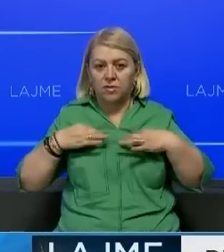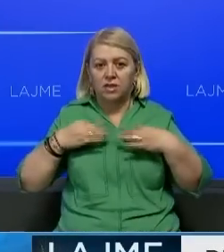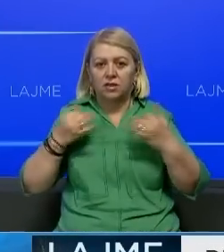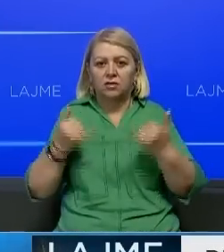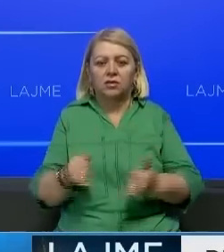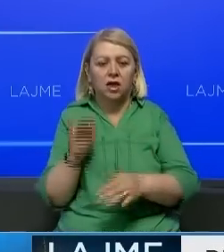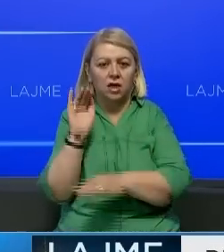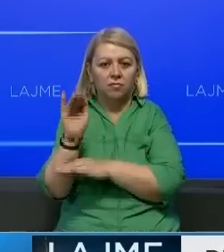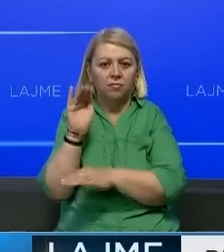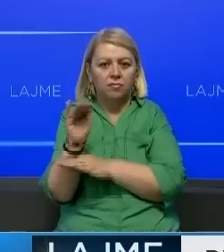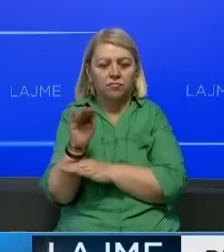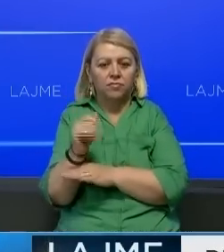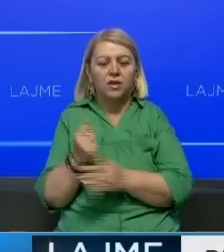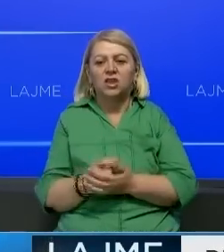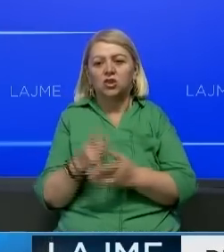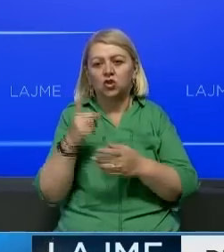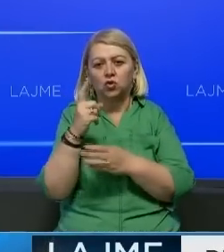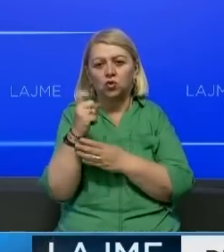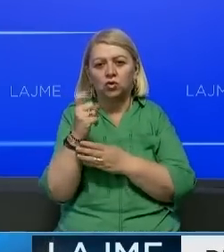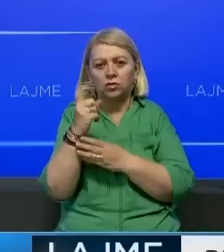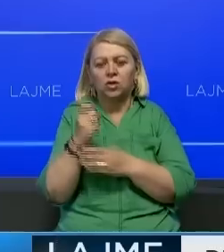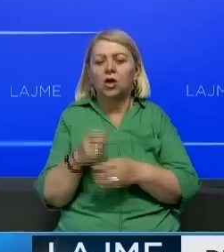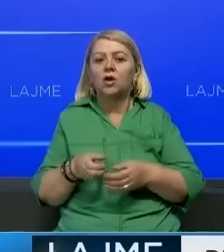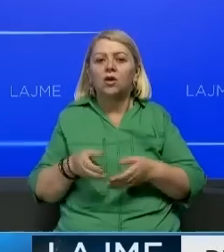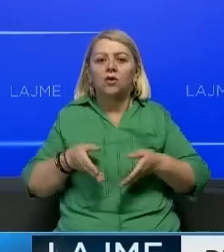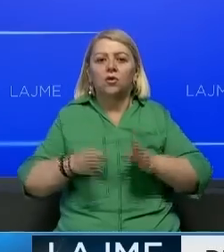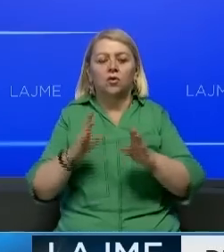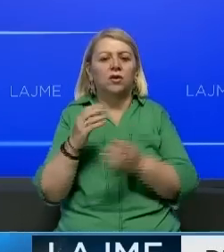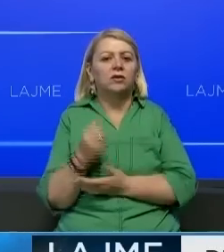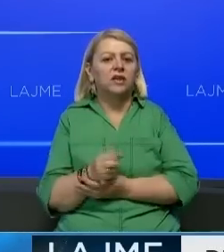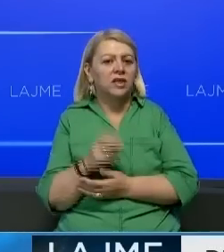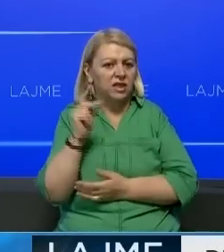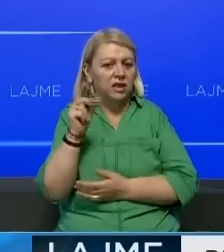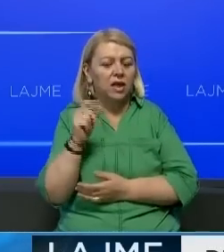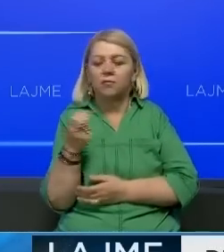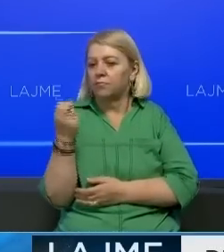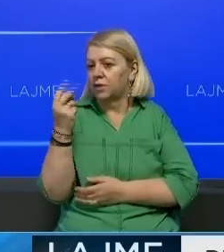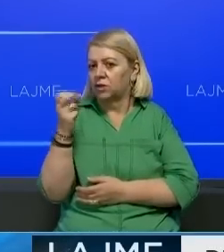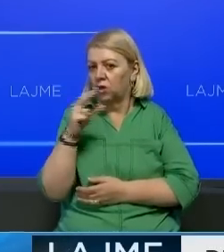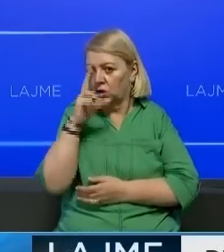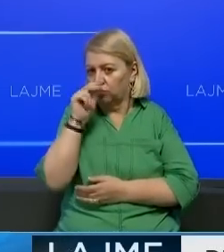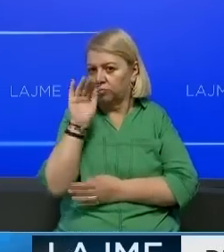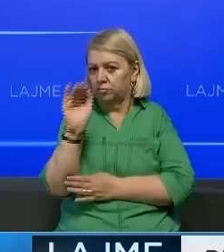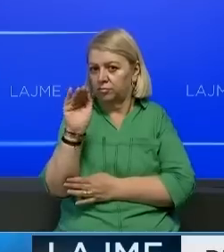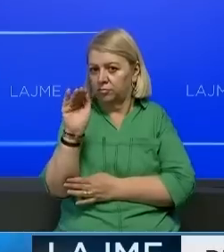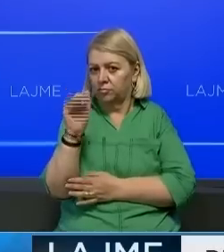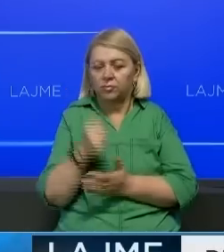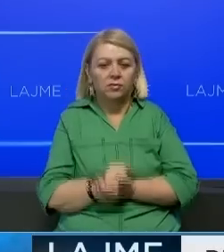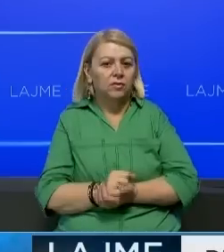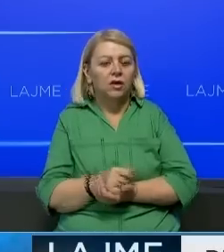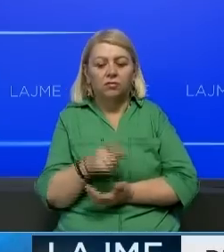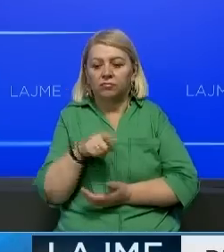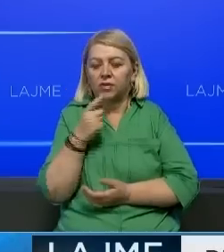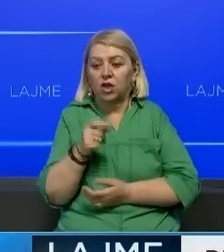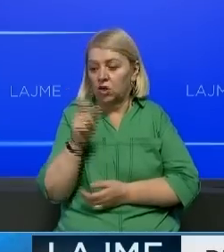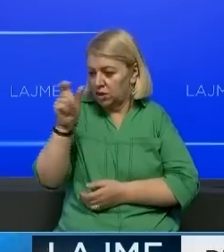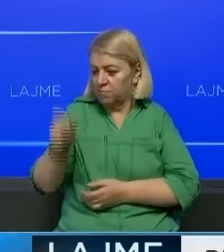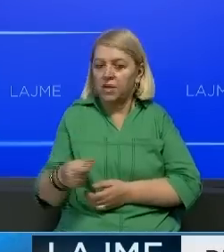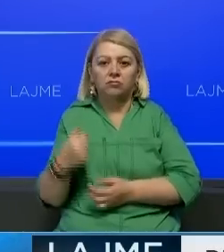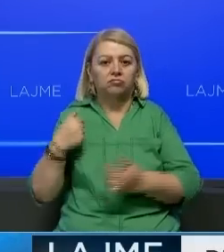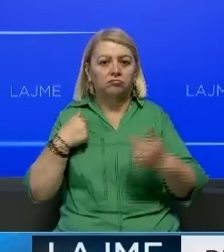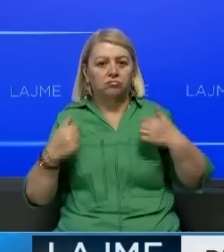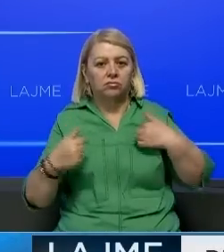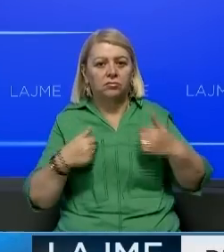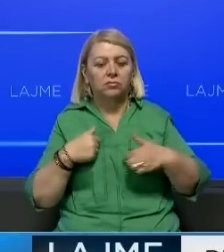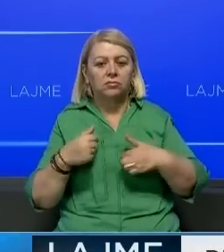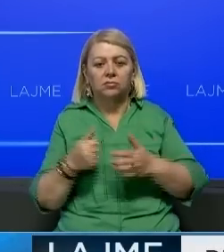është raportuar për një gjuajtje me armë zjarri në rrugën Rinia në Prishtinë, njofton policia Kosovës. Në njoftim thuhet se një person është plagosur i